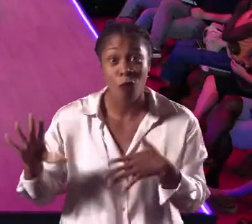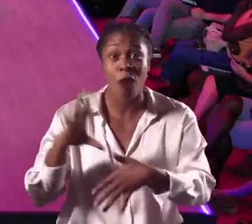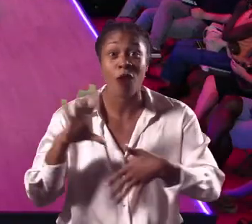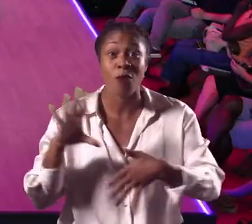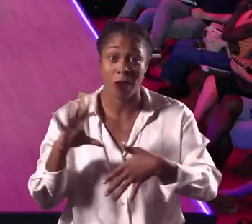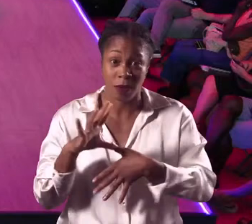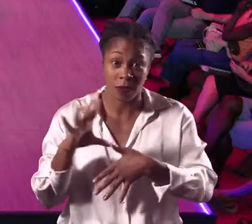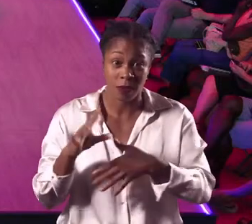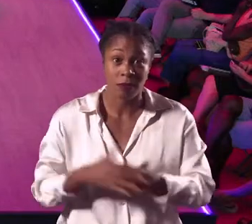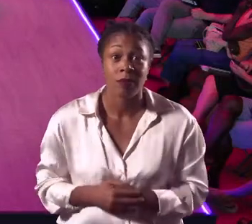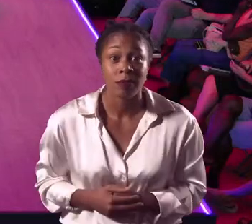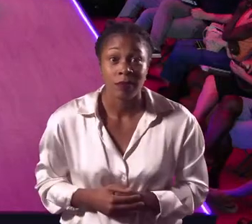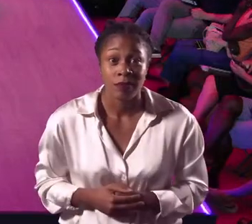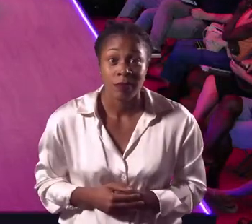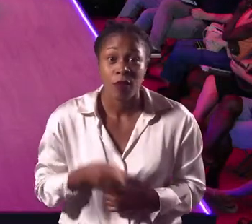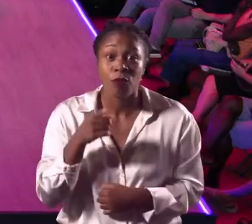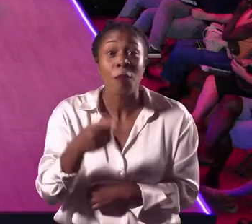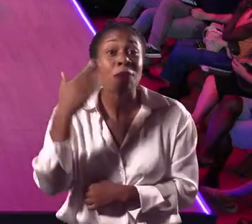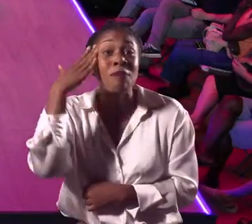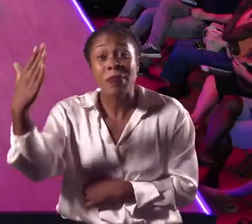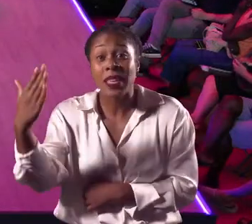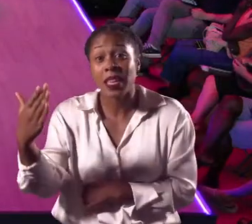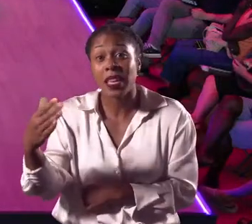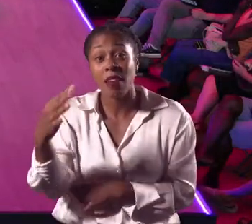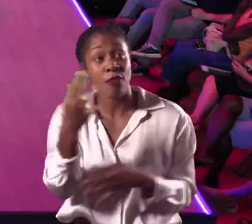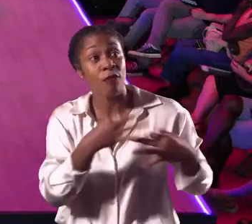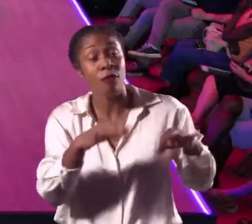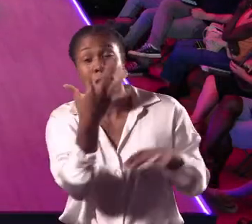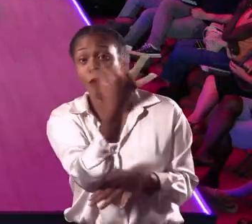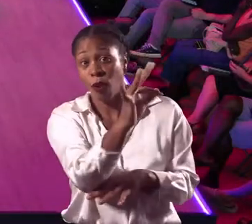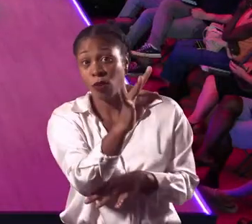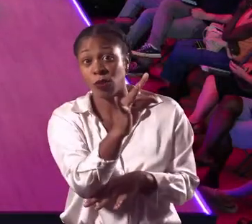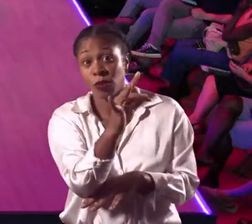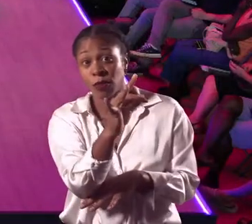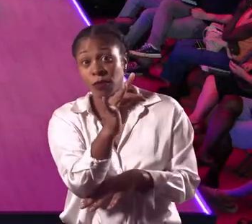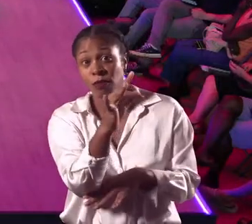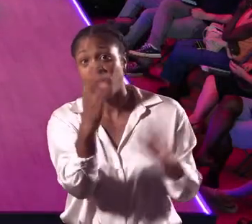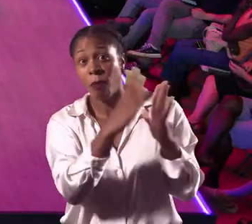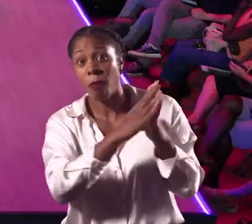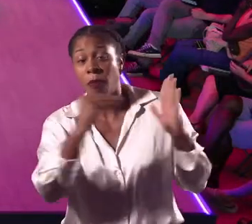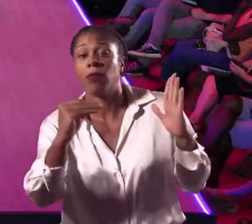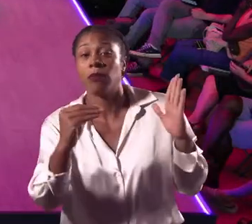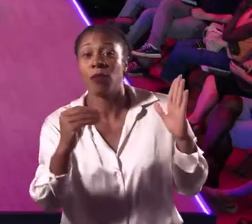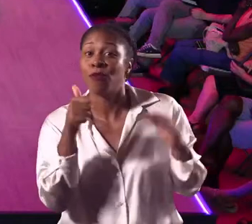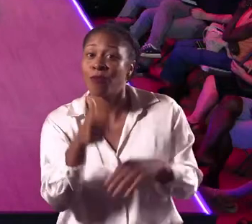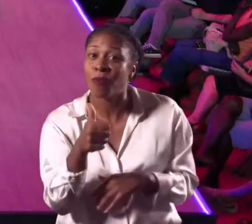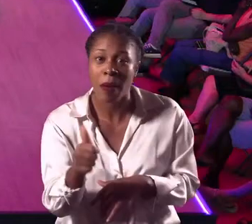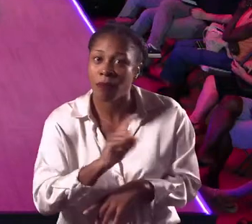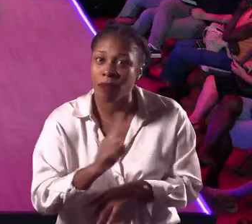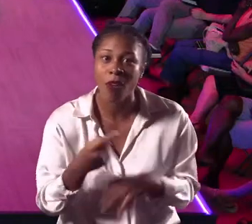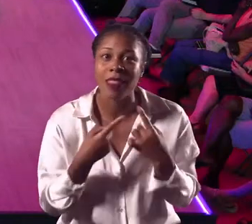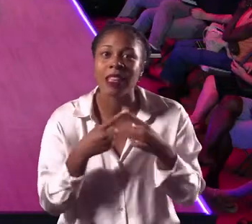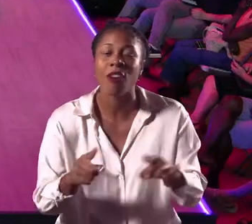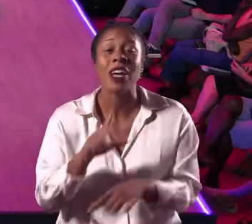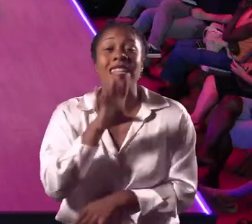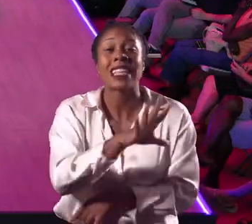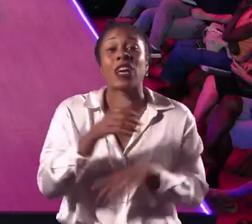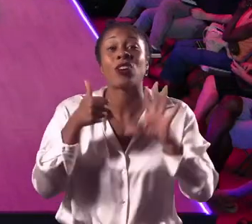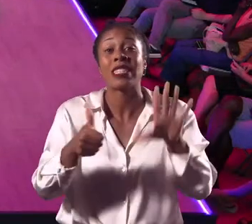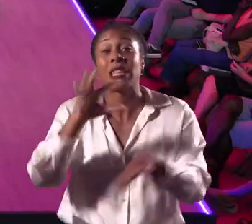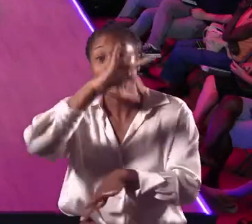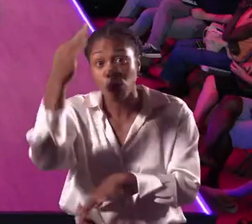qui, si vous étiez à l'image du pays, avec 56% au premier tour de l'élection